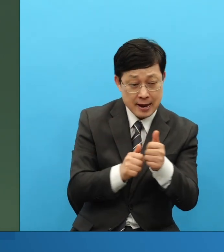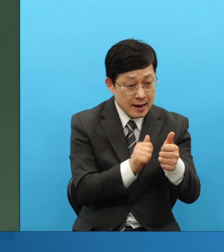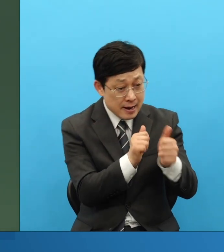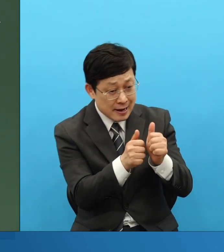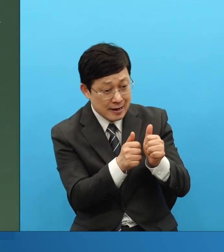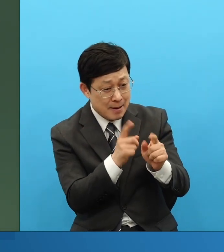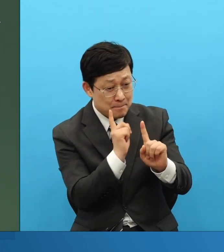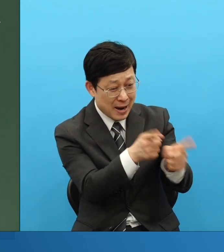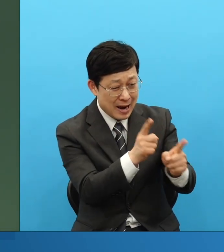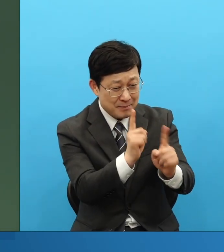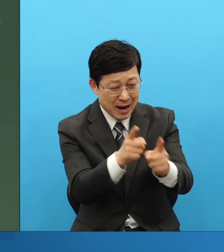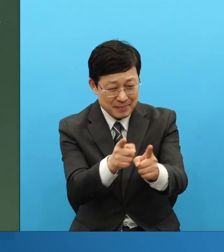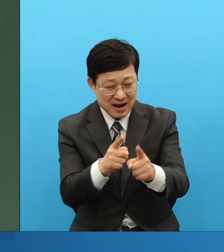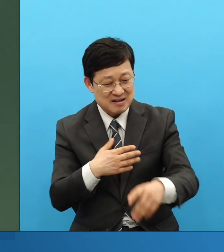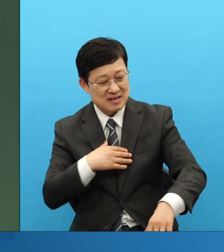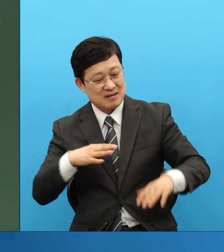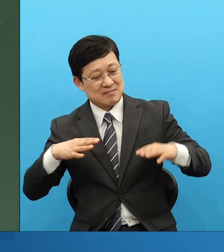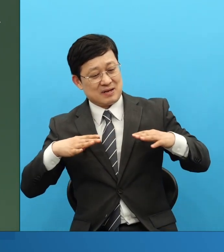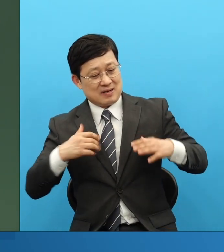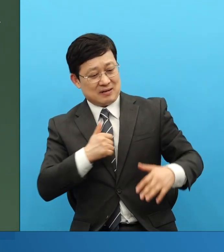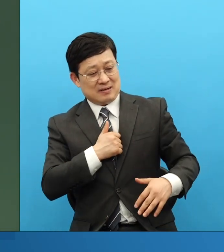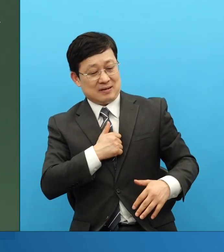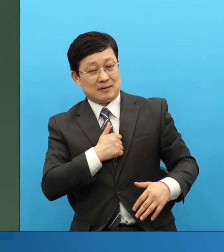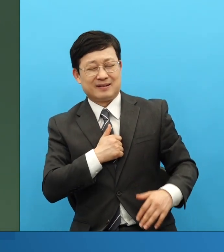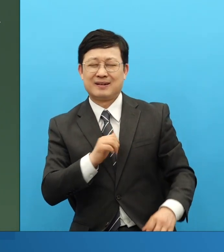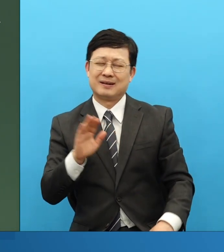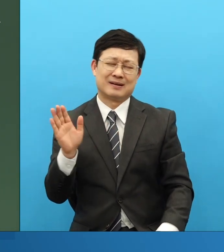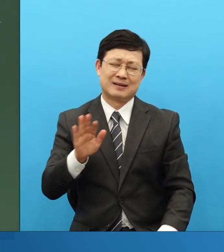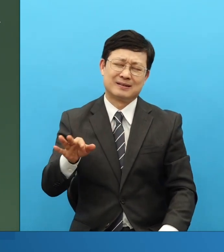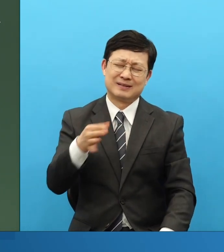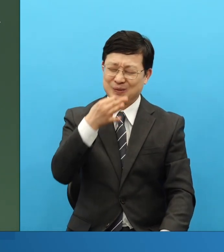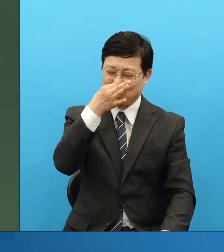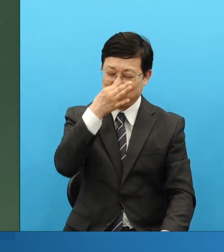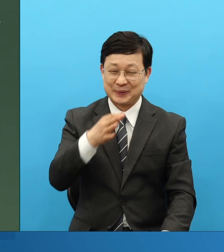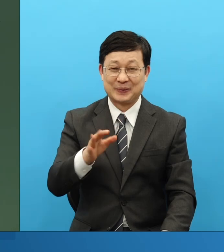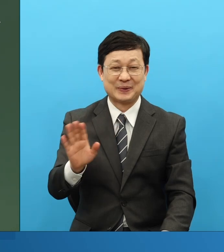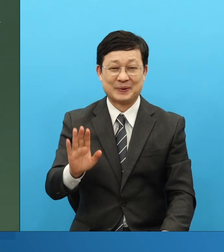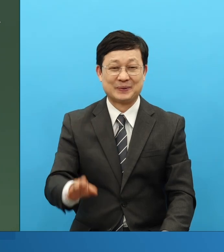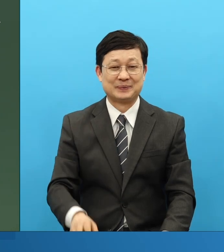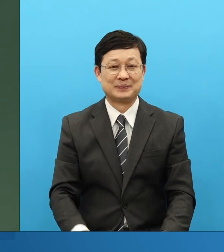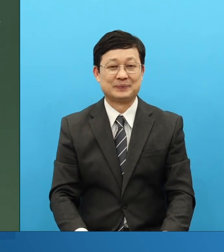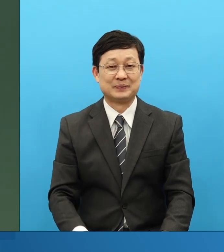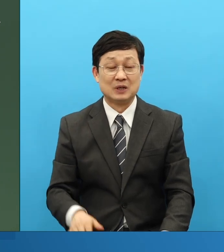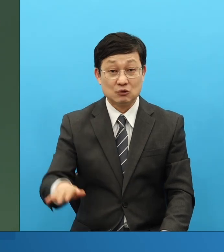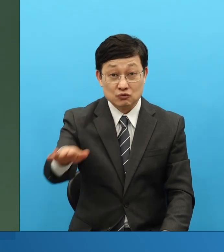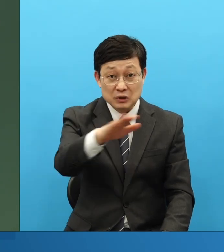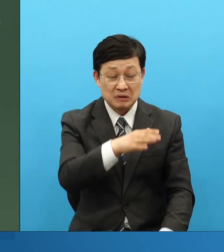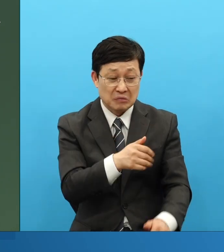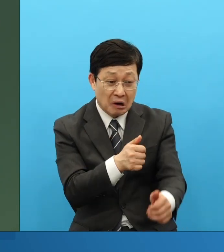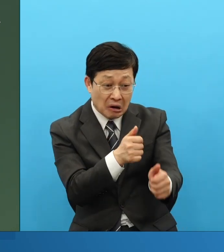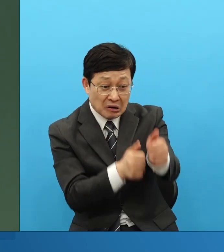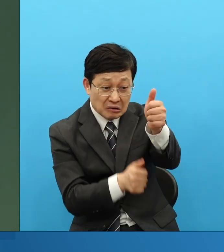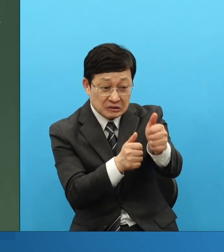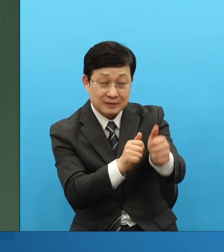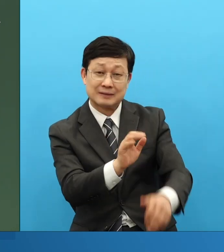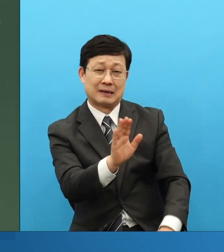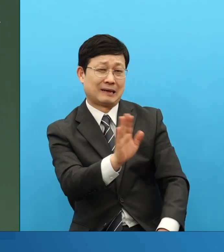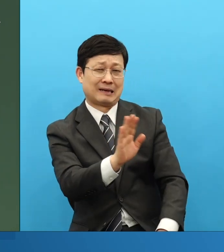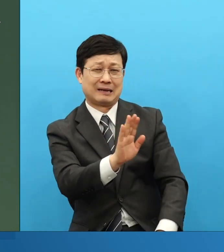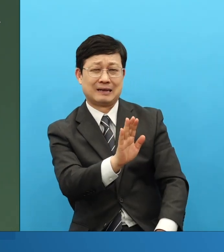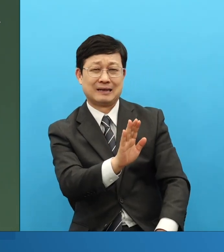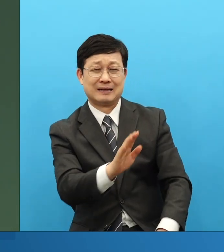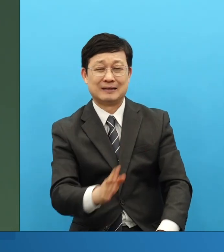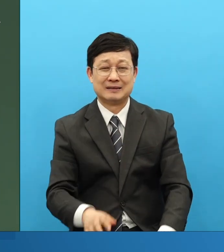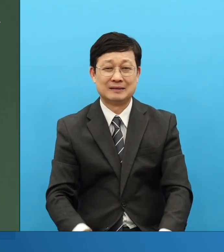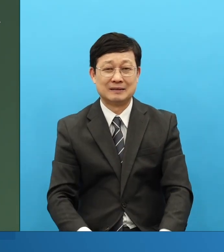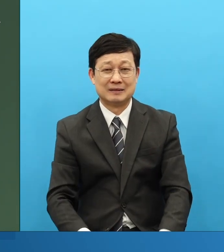with others. 예, 그 정도 되면은 어렵습니다. If you're at that level, it will be difficult. 우리는 경쟁하지 않습니다. That for us, it's not about